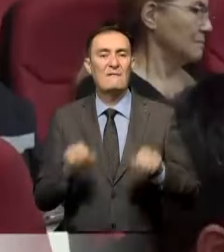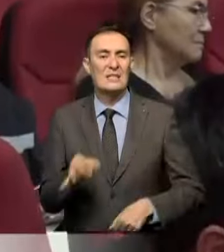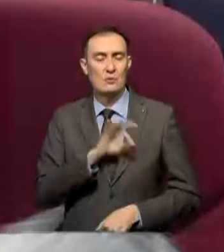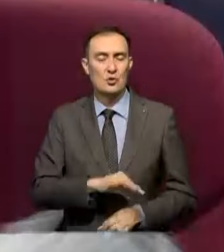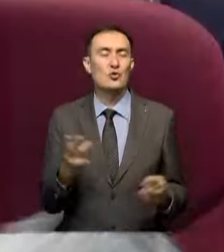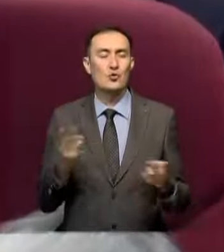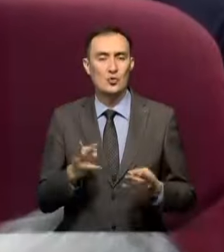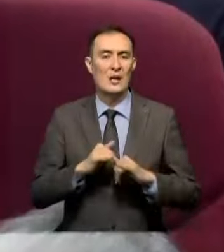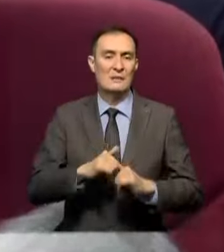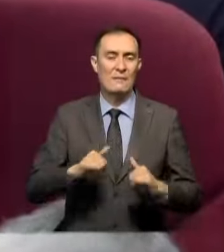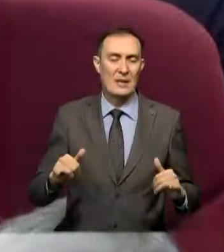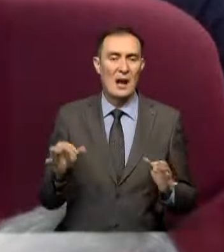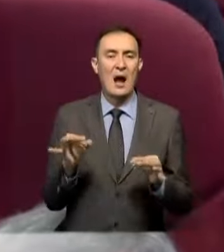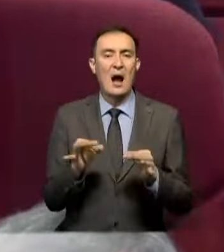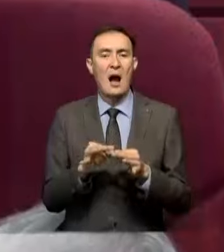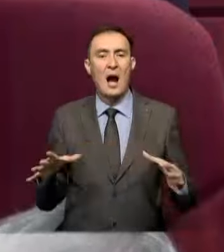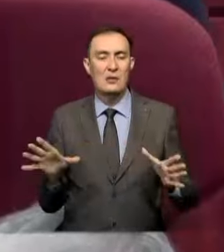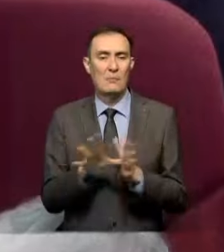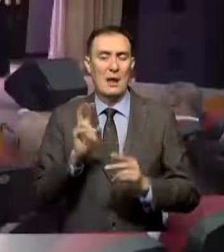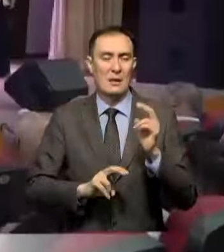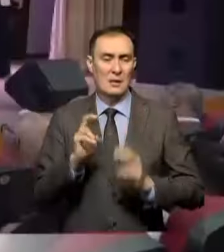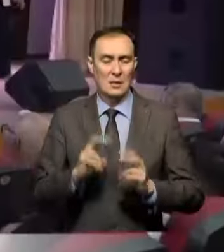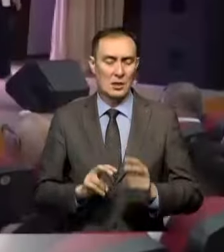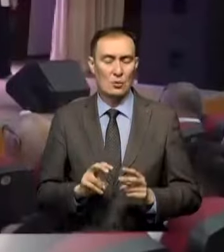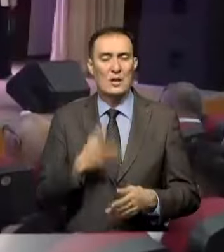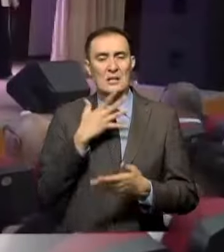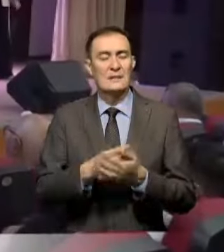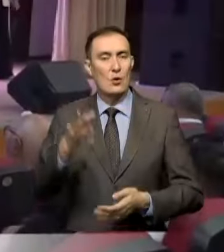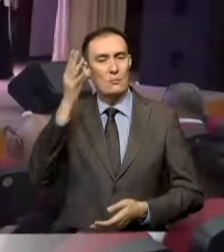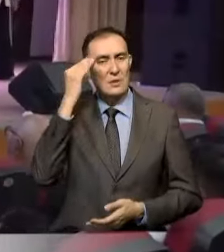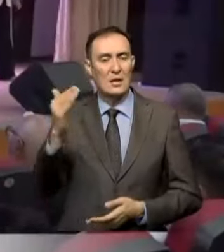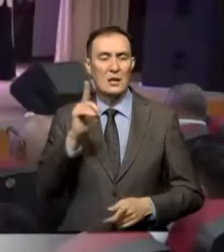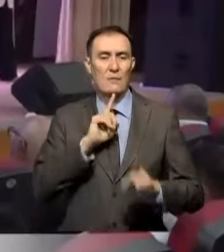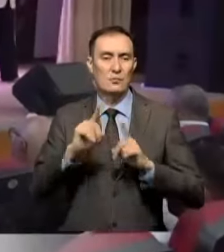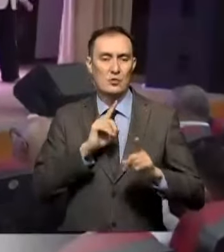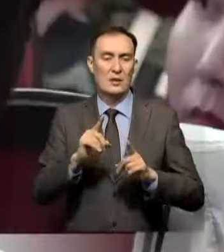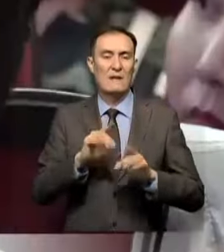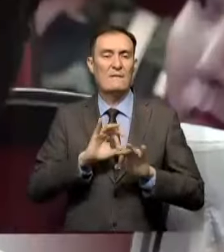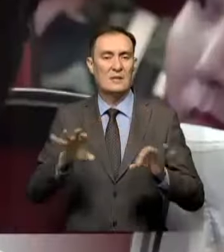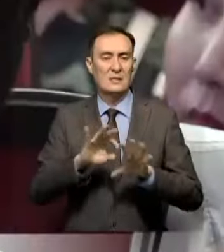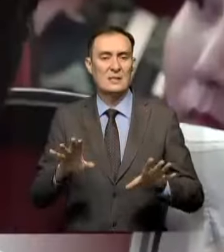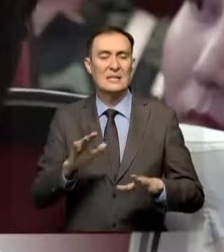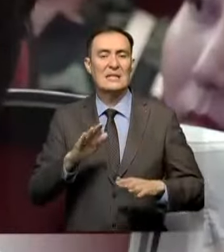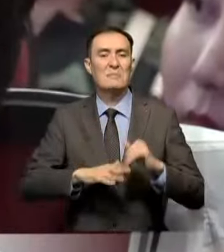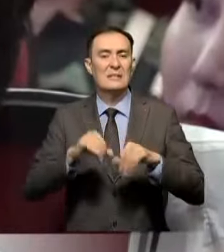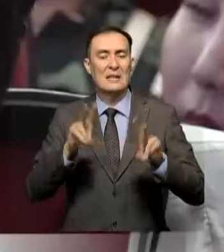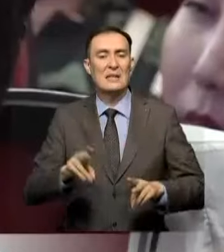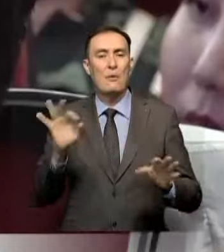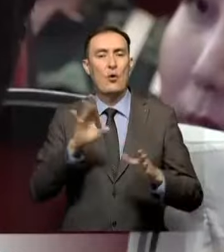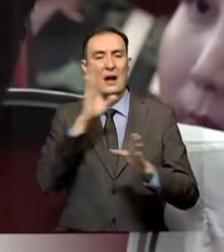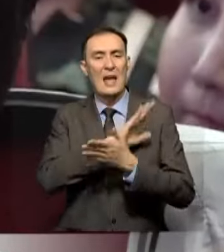преимущества, необходимо развивать атомную электроэнергетику. Свое мнение на публичных слушаниях также высказали